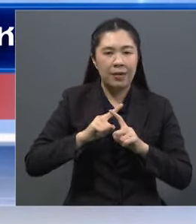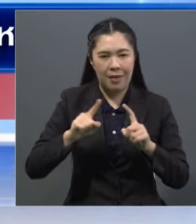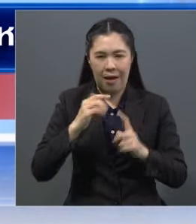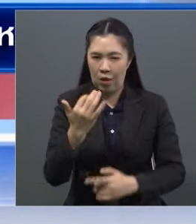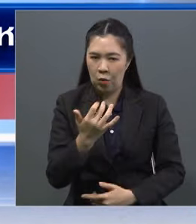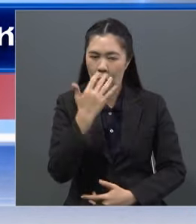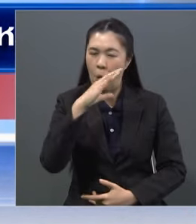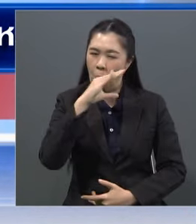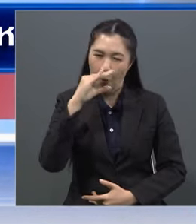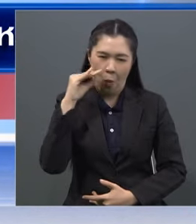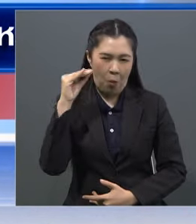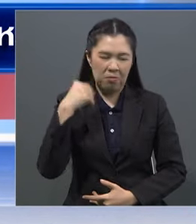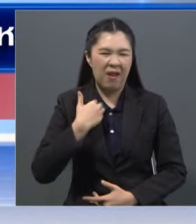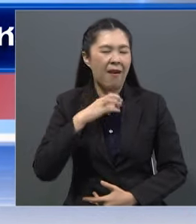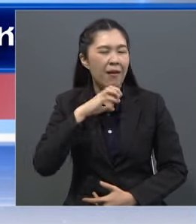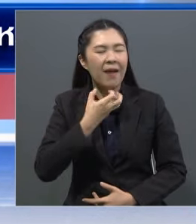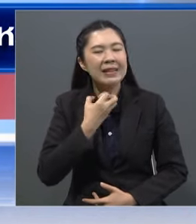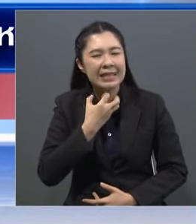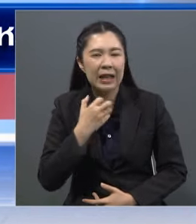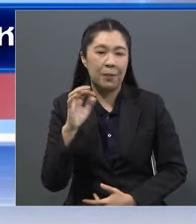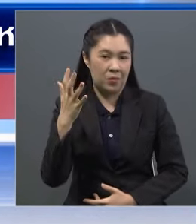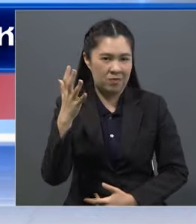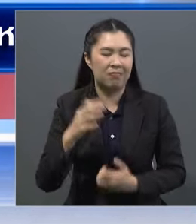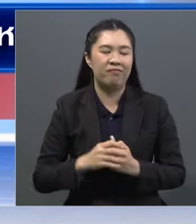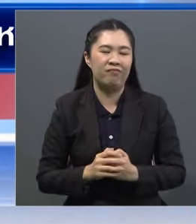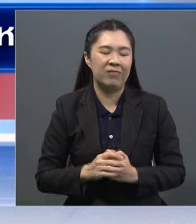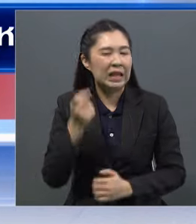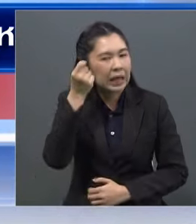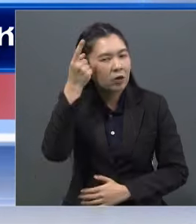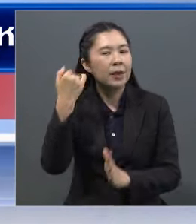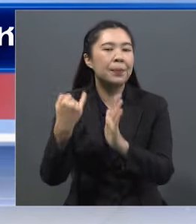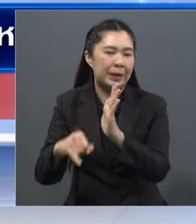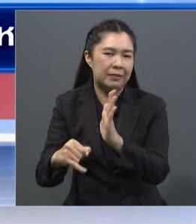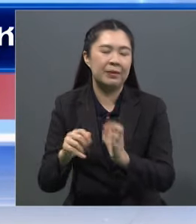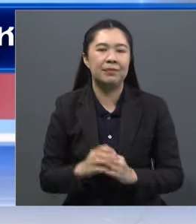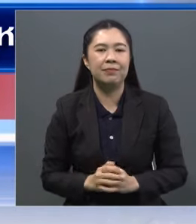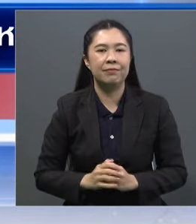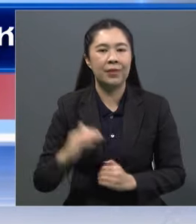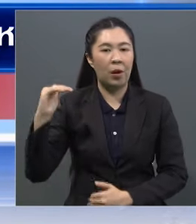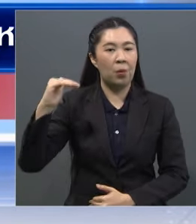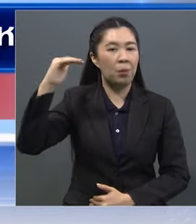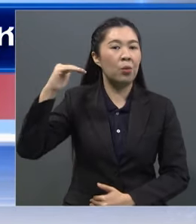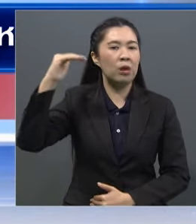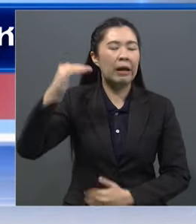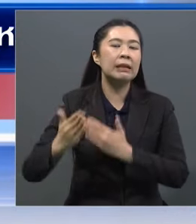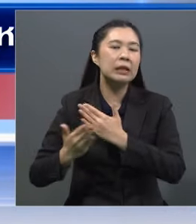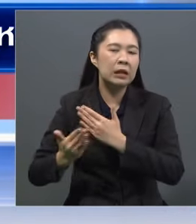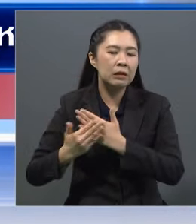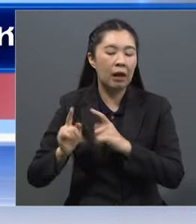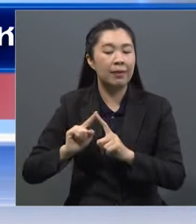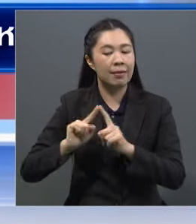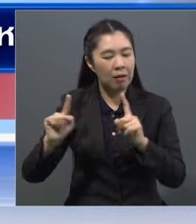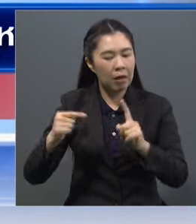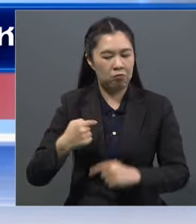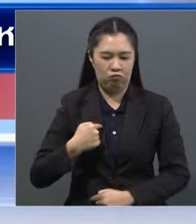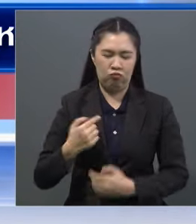เช่นนั้นเพราะฉะนั้นความเข้าใจตรงนี้เขาก็เป็นความเข้าใจผิดแม้ว่าผู้ใหญ่จะบอกเขาก็จะเหมือนกับว่าสิ่งที่เขา